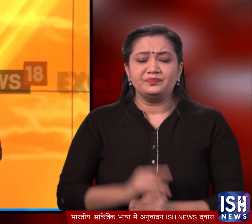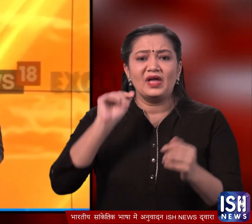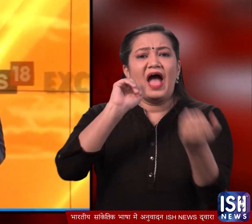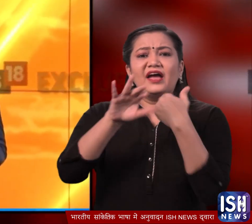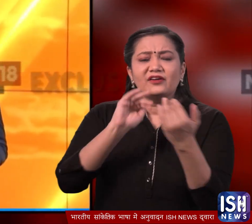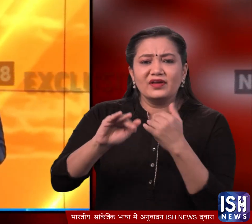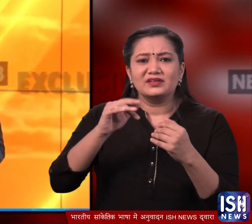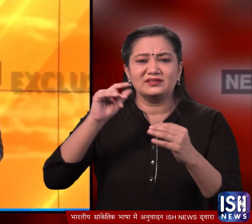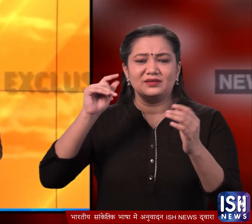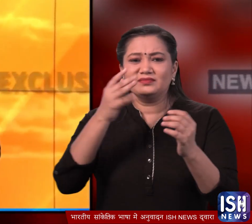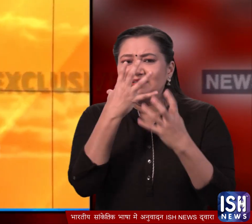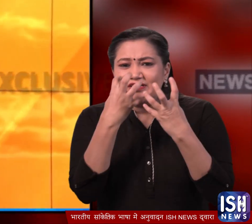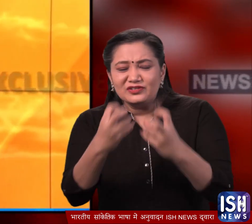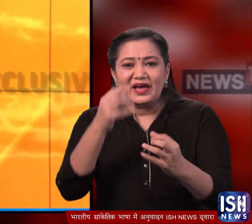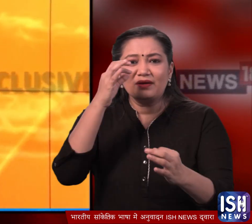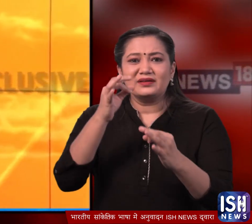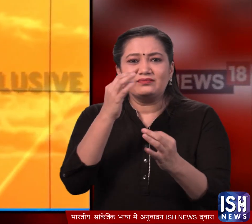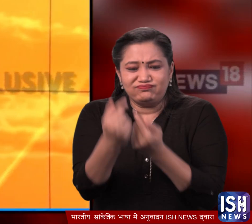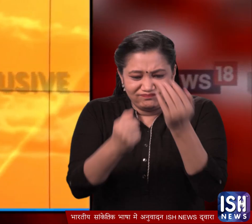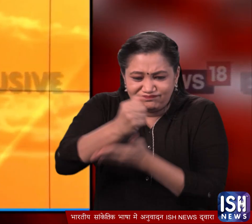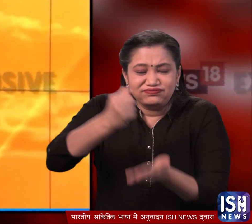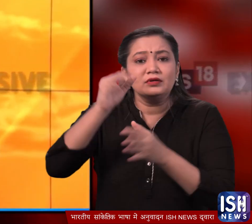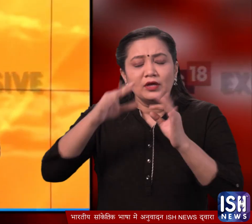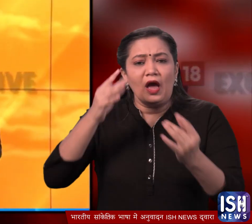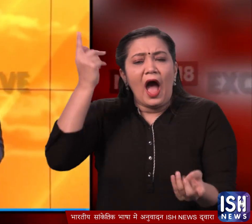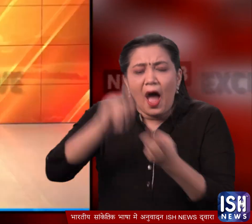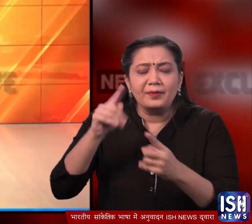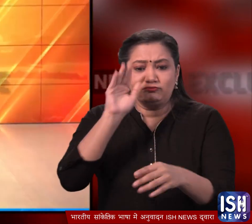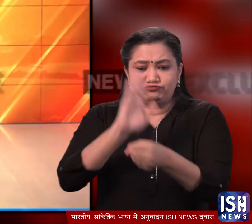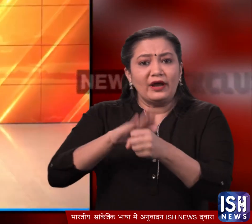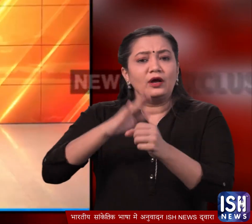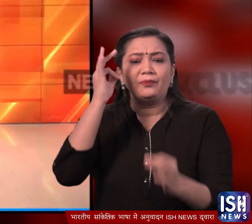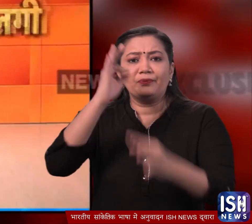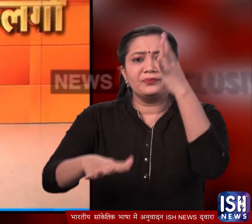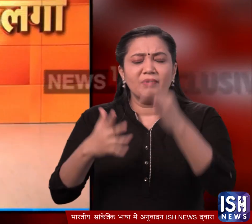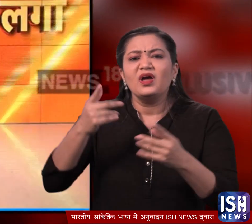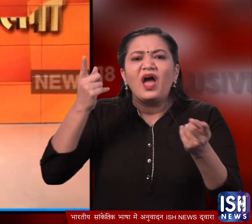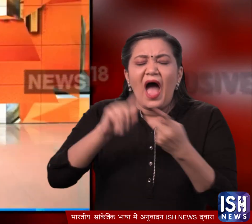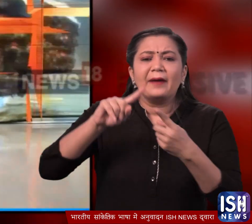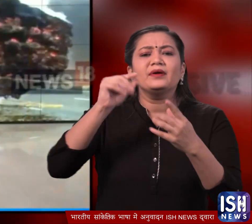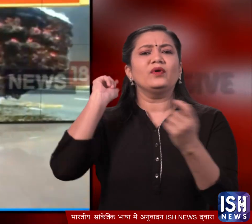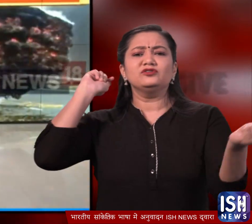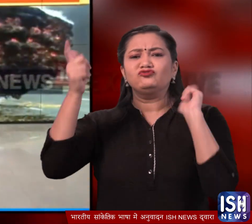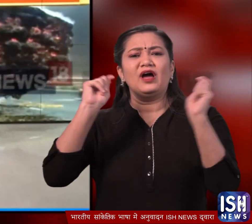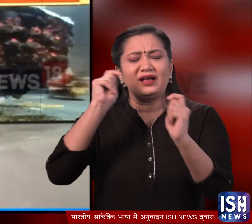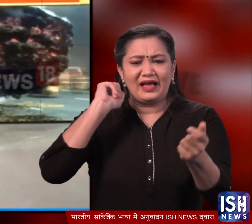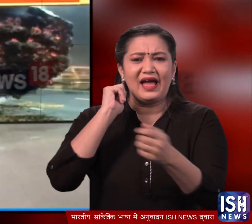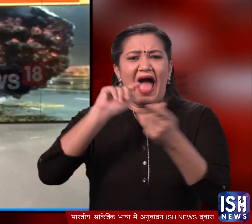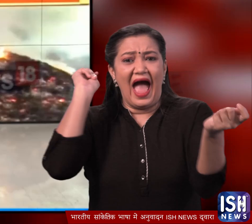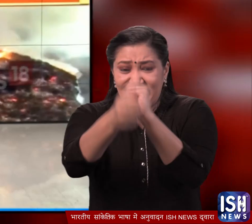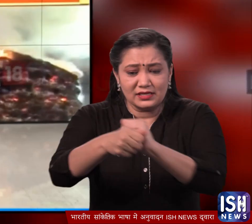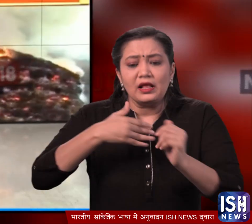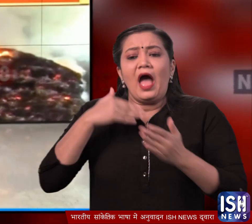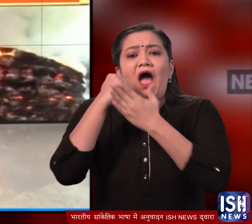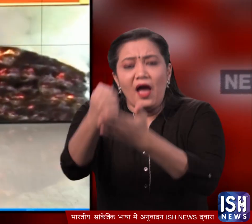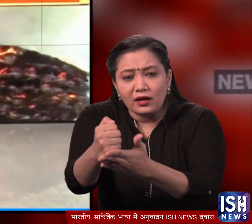वहां हाईवे पर पराली से लदे एक ट्रैक्टर में अचानक आग लग गई। ट्रैक्टर चालक ने आरोप लगाया कि वो हादसे का शिकार हुए एक ट्रक वाले की